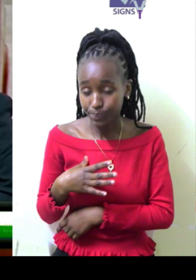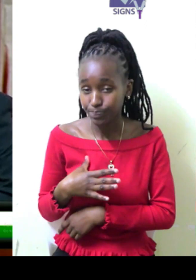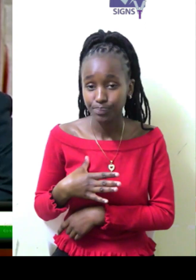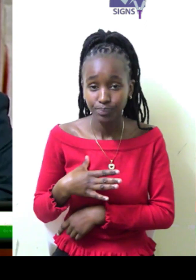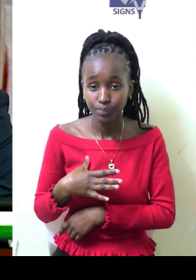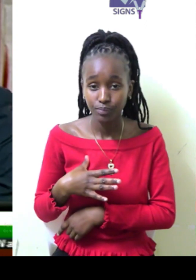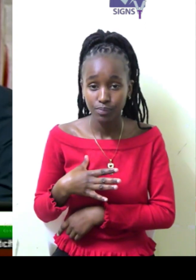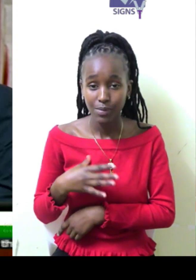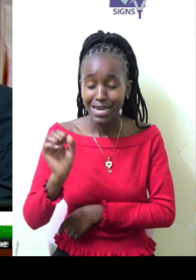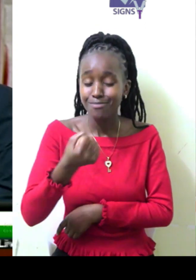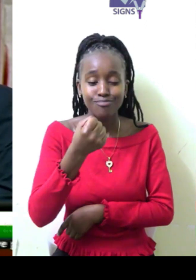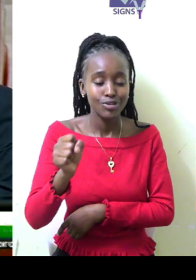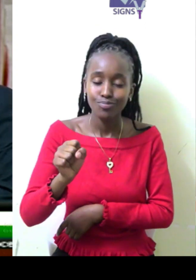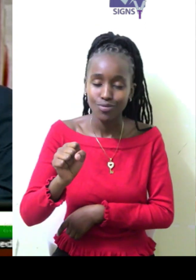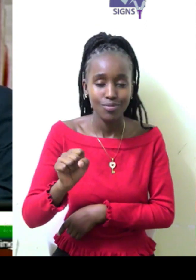hatuwezi kuongeza ushuru